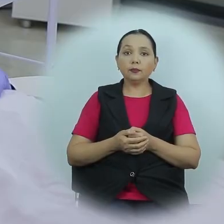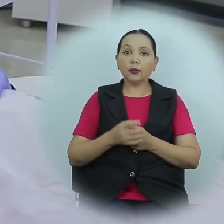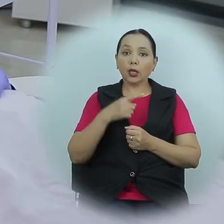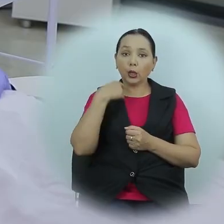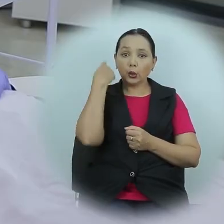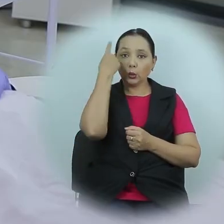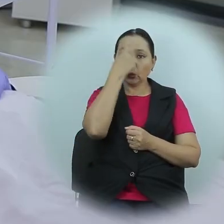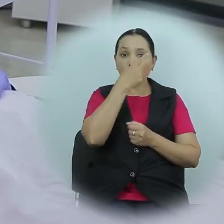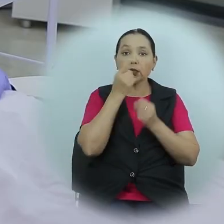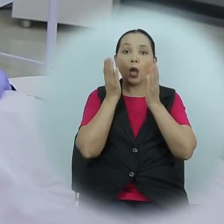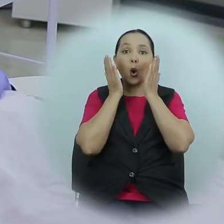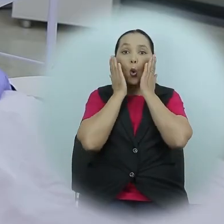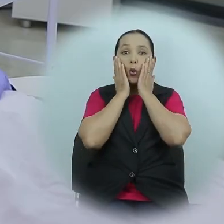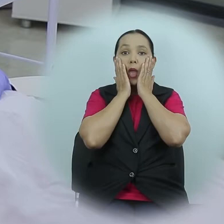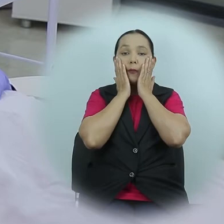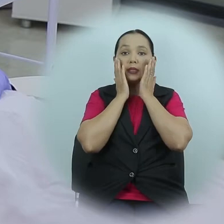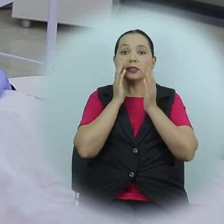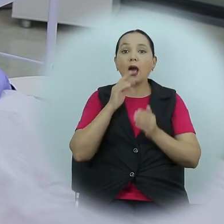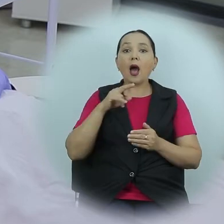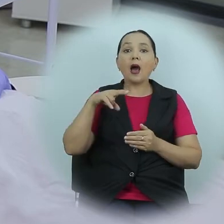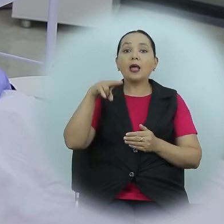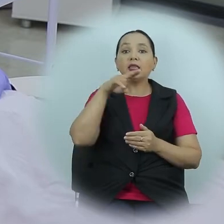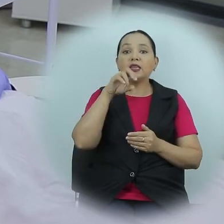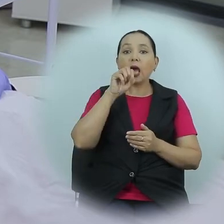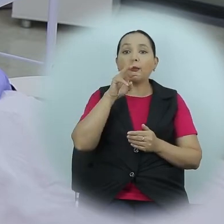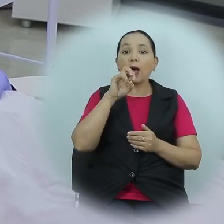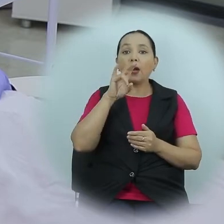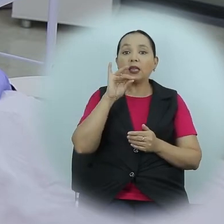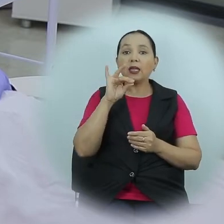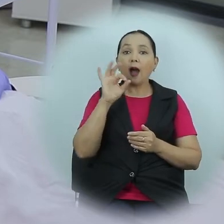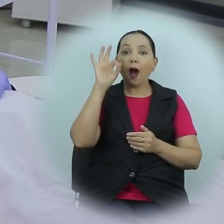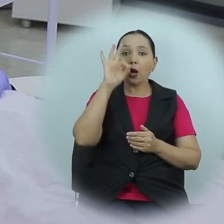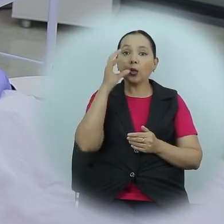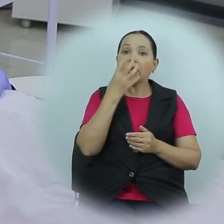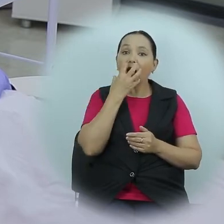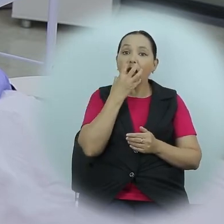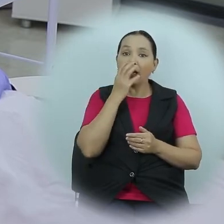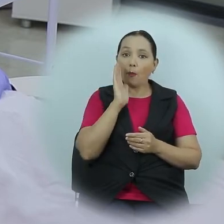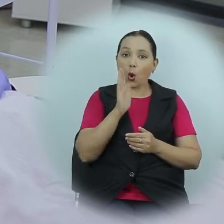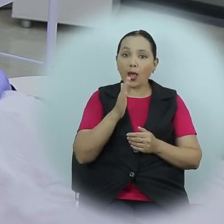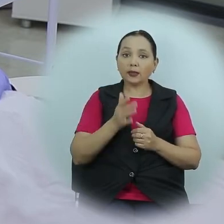yuziga qo'yamiz. Damlamaning ham harorati iliq bo'ladi.